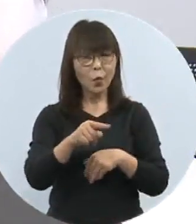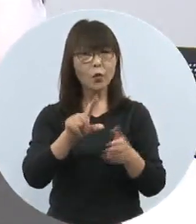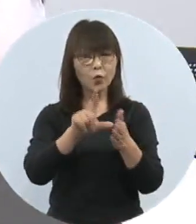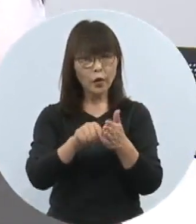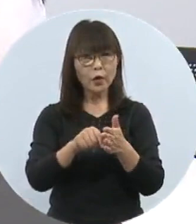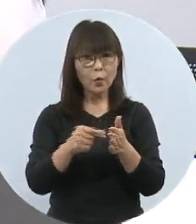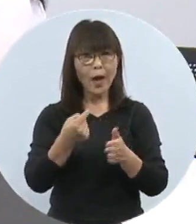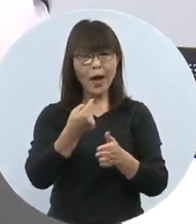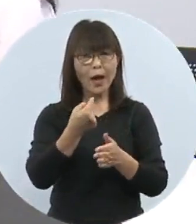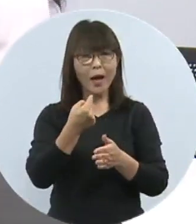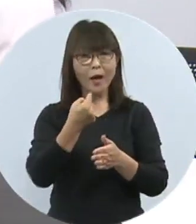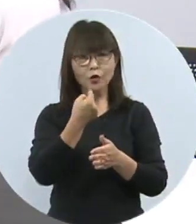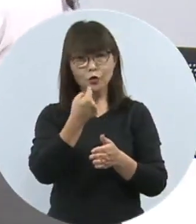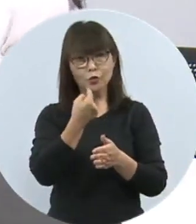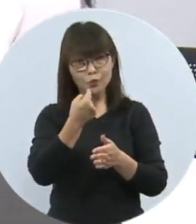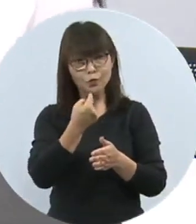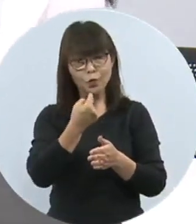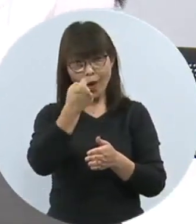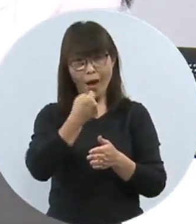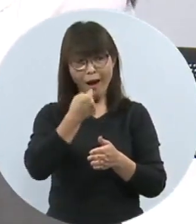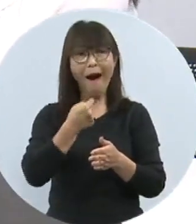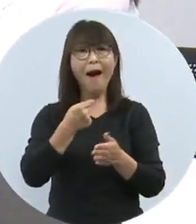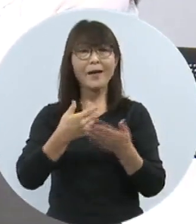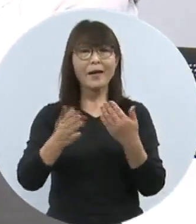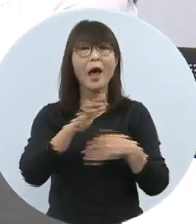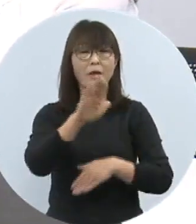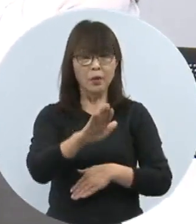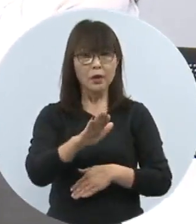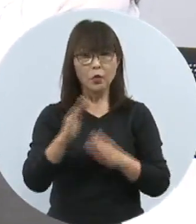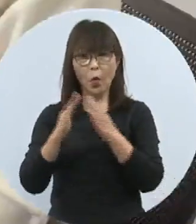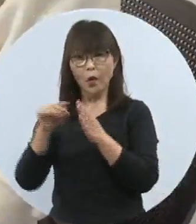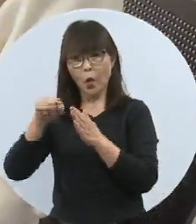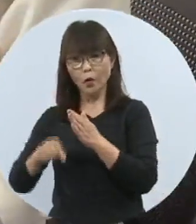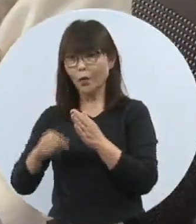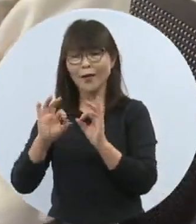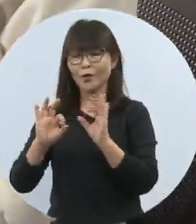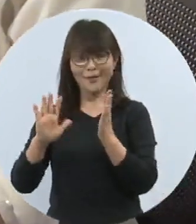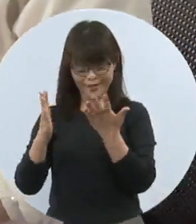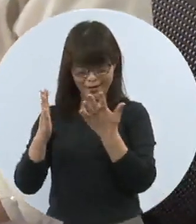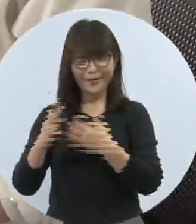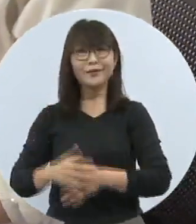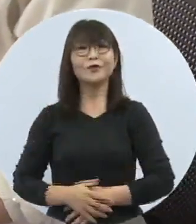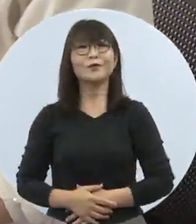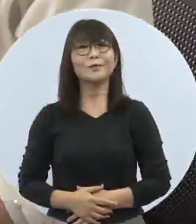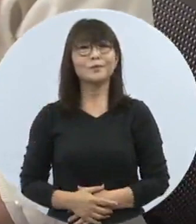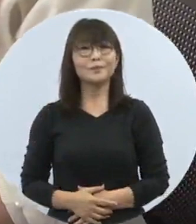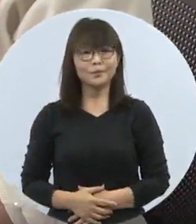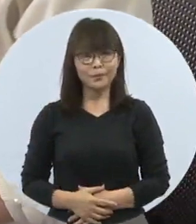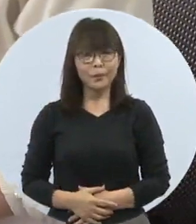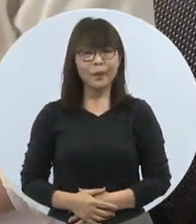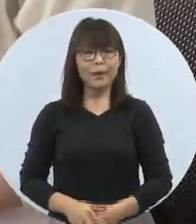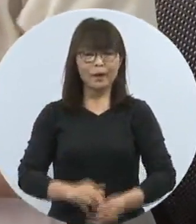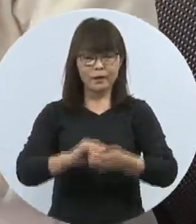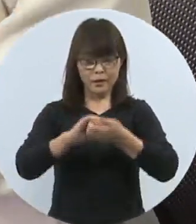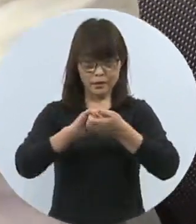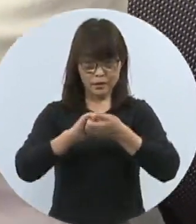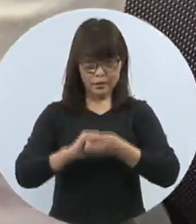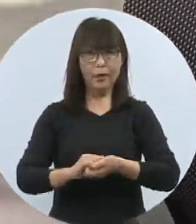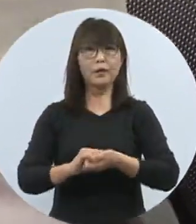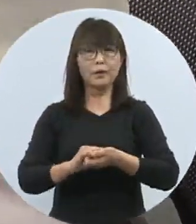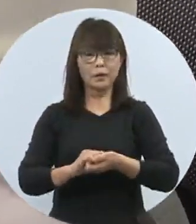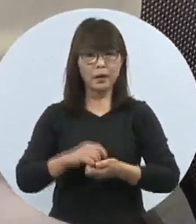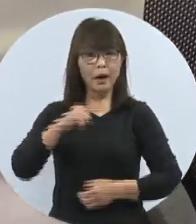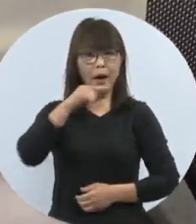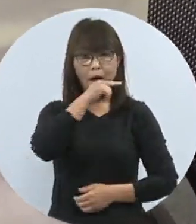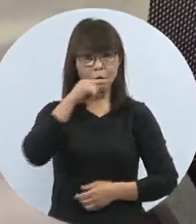けど、自宅では使ったこと一度もないです。 そうですか、そしたらぜひ歯ブラシ